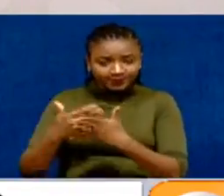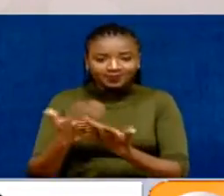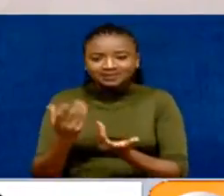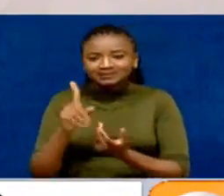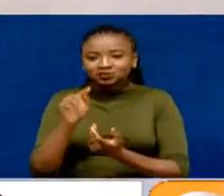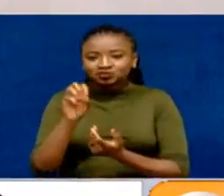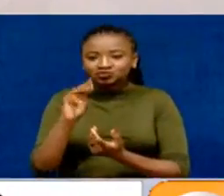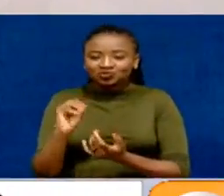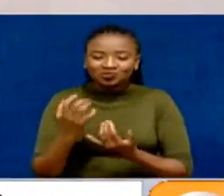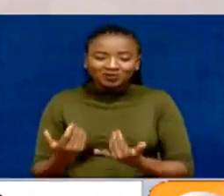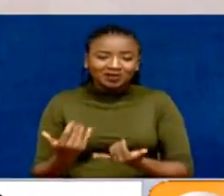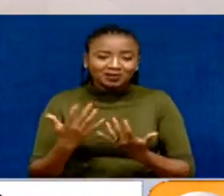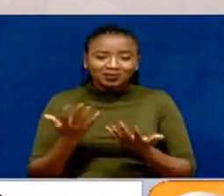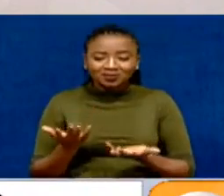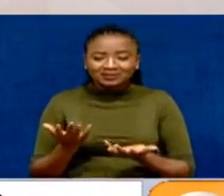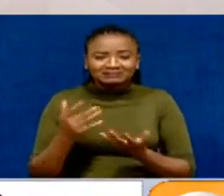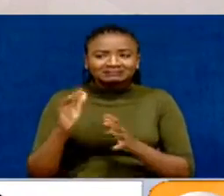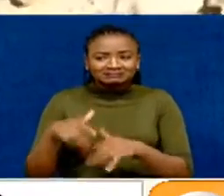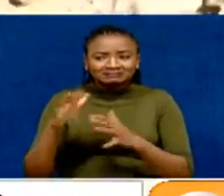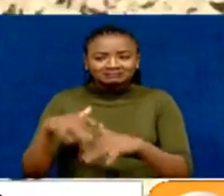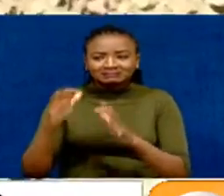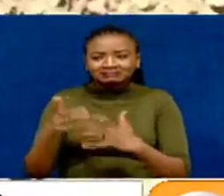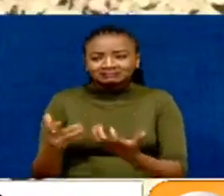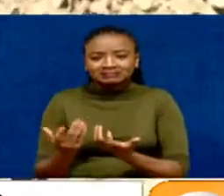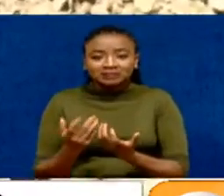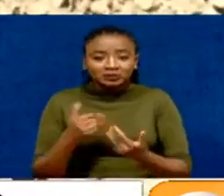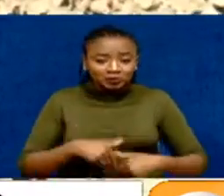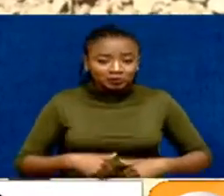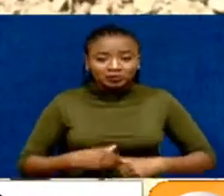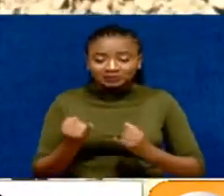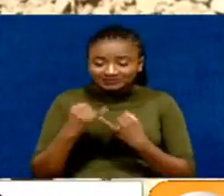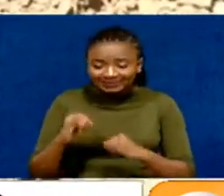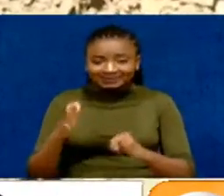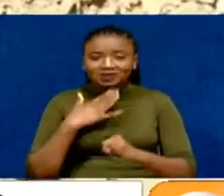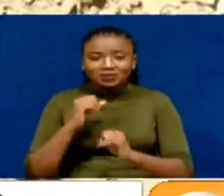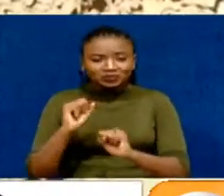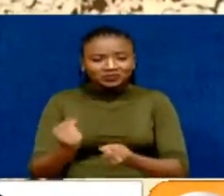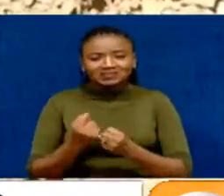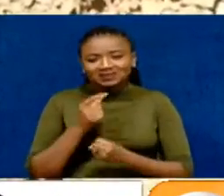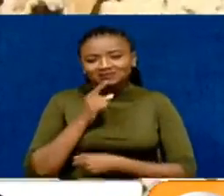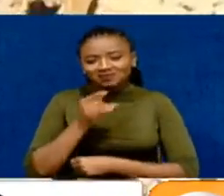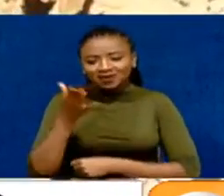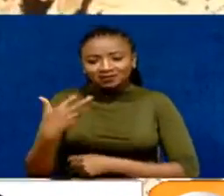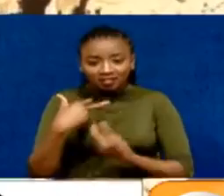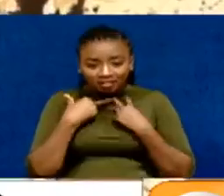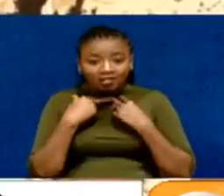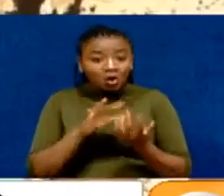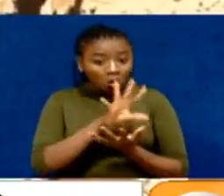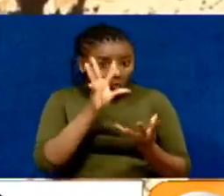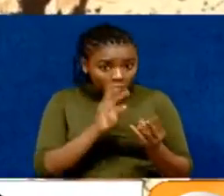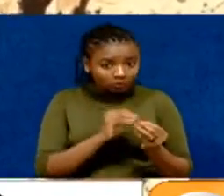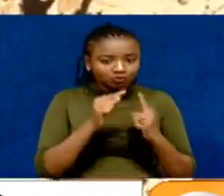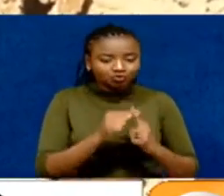kumpata akiwa hai yakizidi kudidimia. Vijana wanaendelea kujaribu kumwokoa Okwach ambaye alikuwa kati ya watu